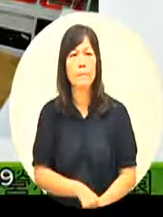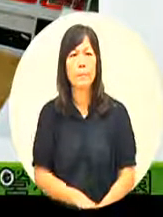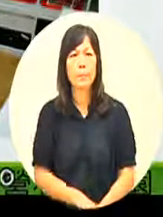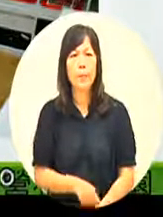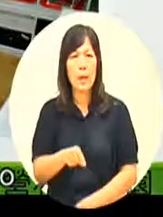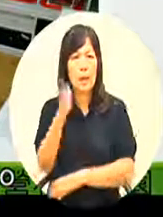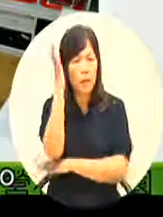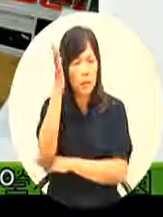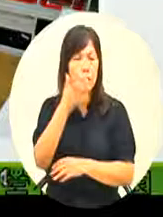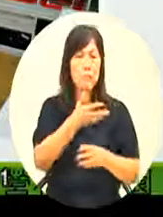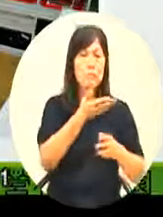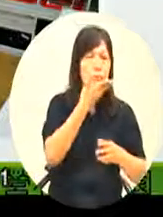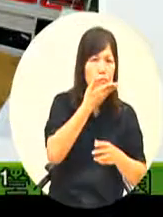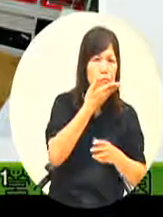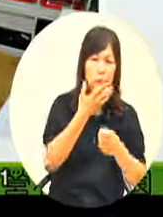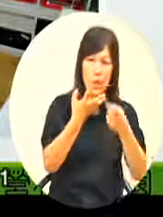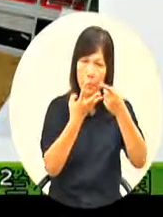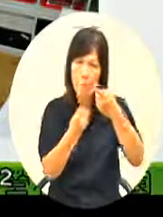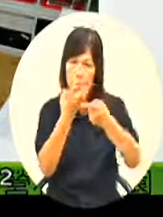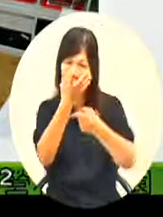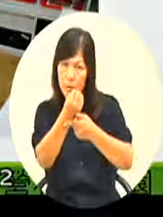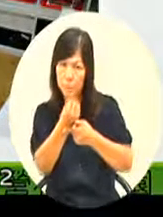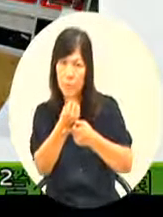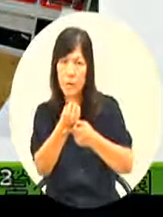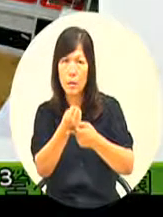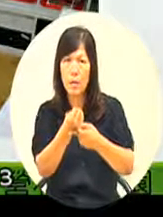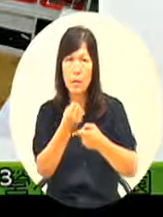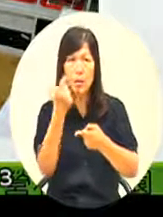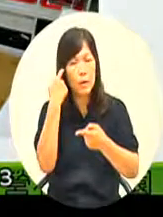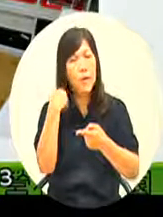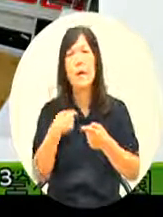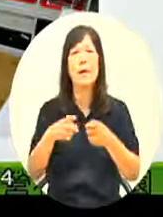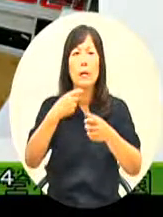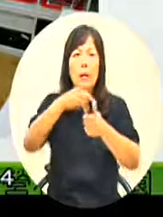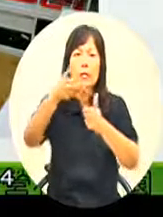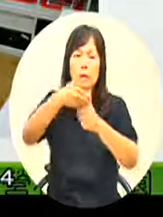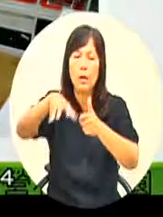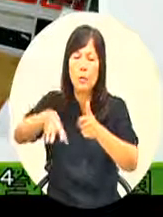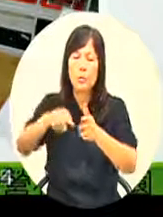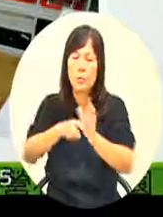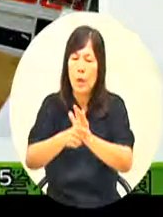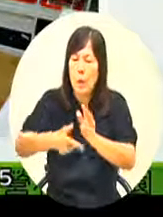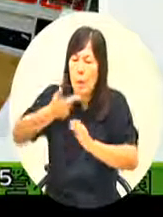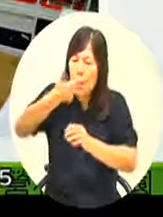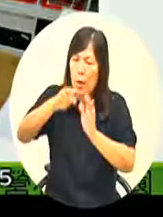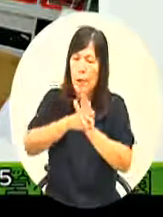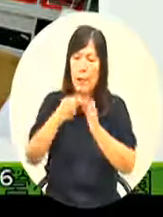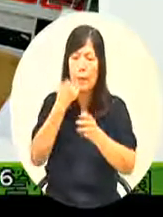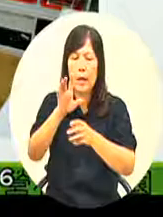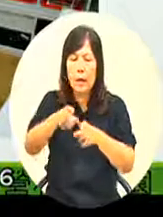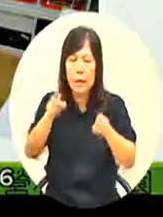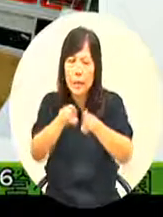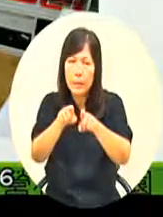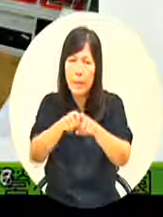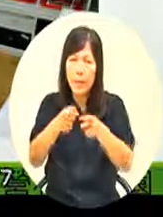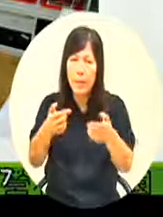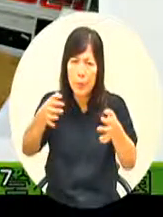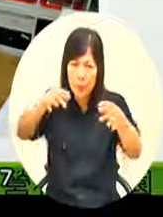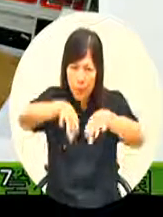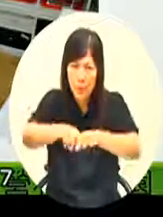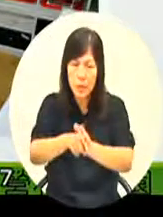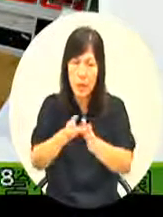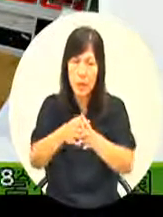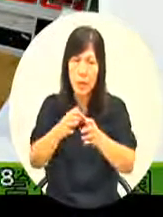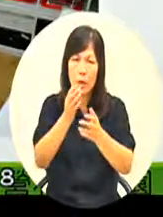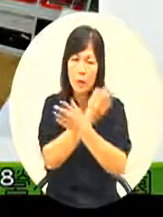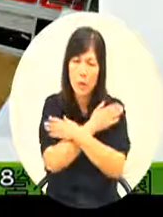私的比例之间，我们是不是教育局应该要更加快脚步，把这个非营利幼稚园的这